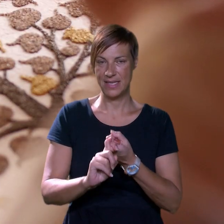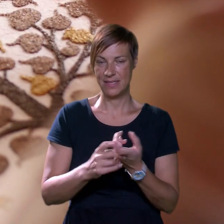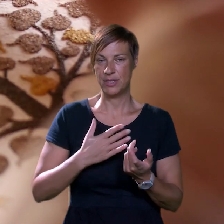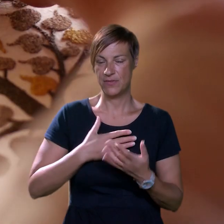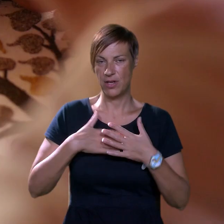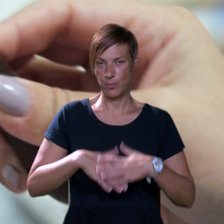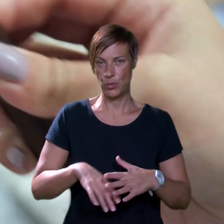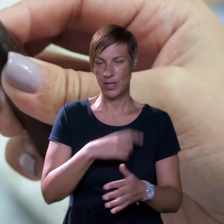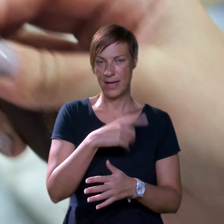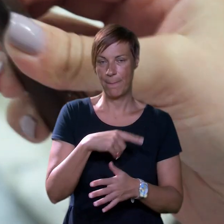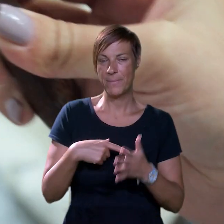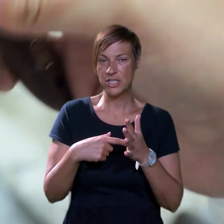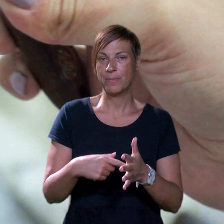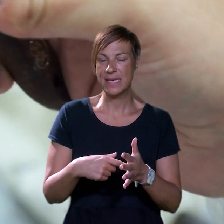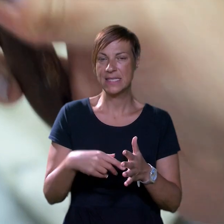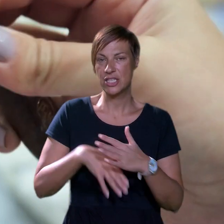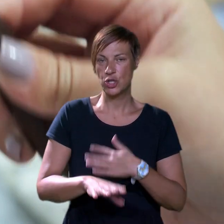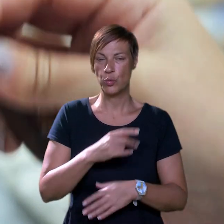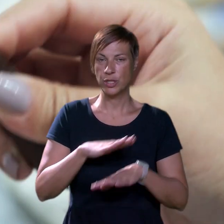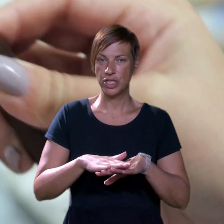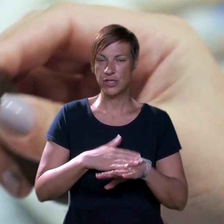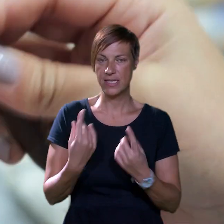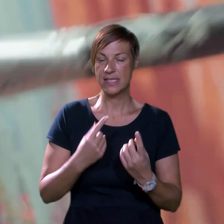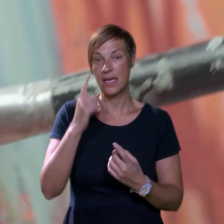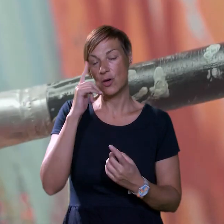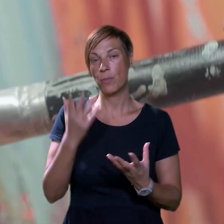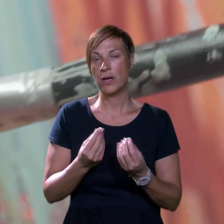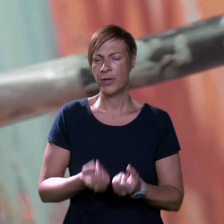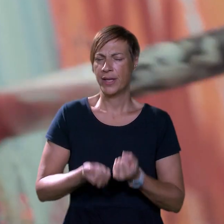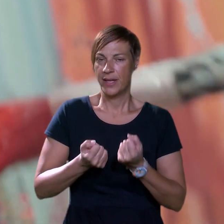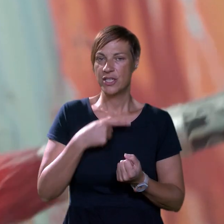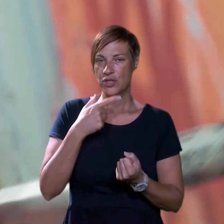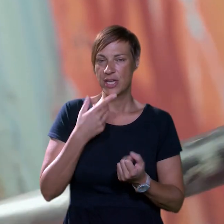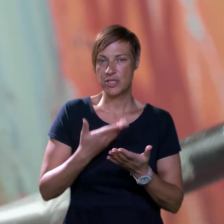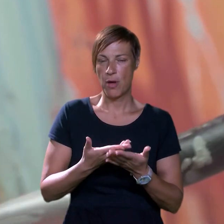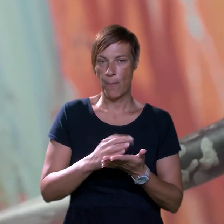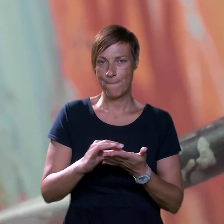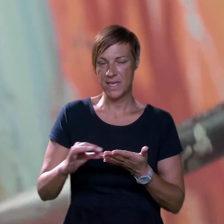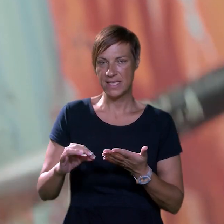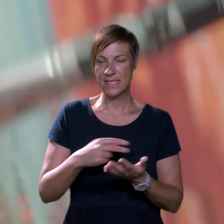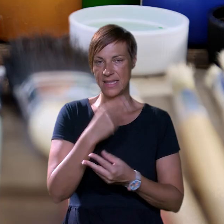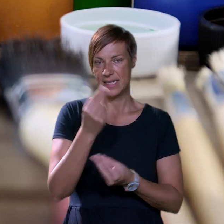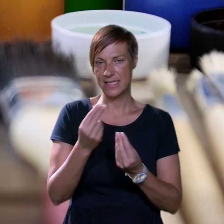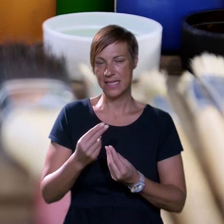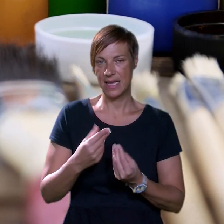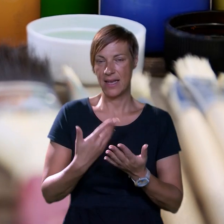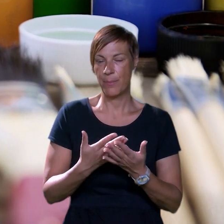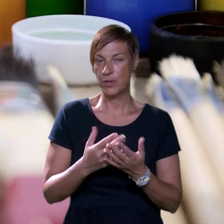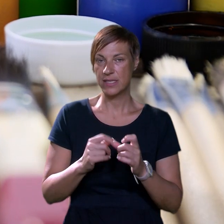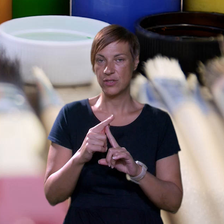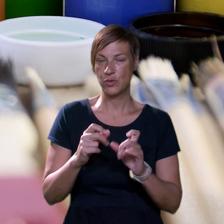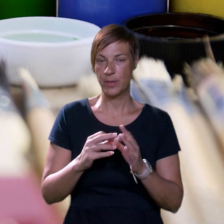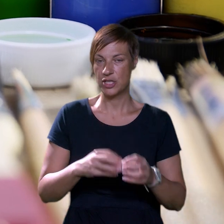osobi da se poveže sa svojim unutarnjim bićem i izrazi duboke osjećaje i stanje uma koje je često teško riječima opisati. Slikanje